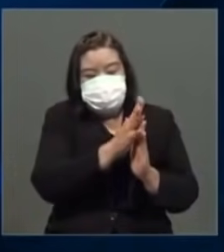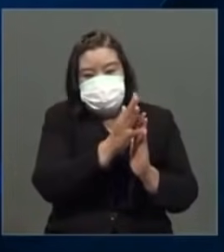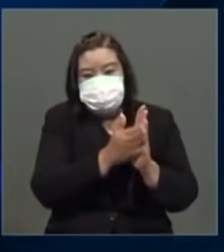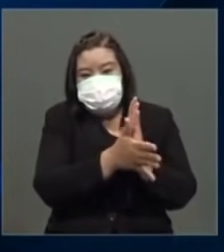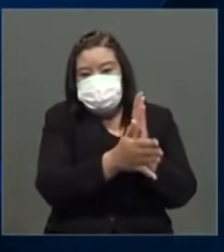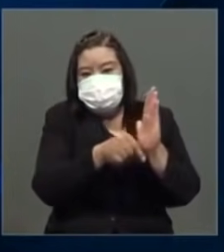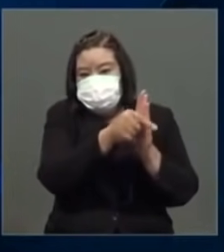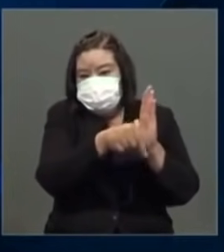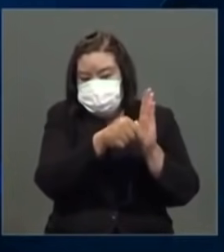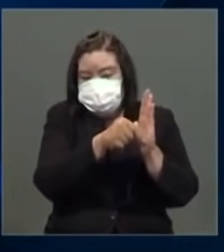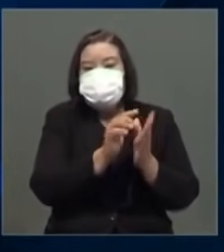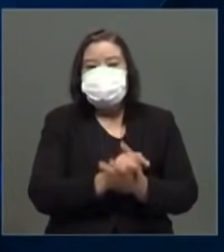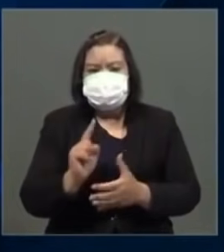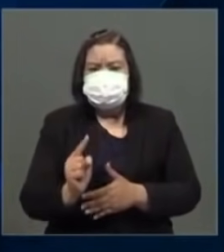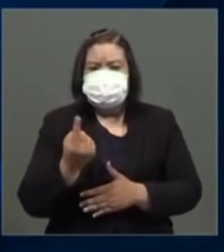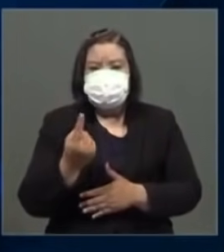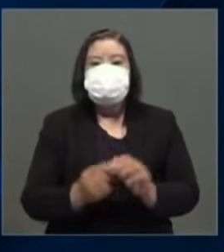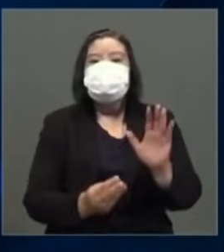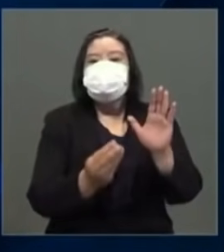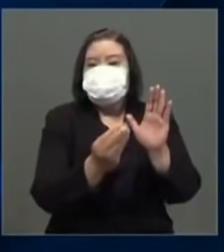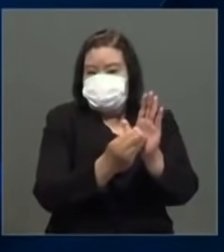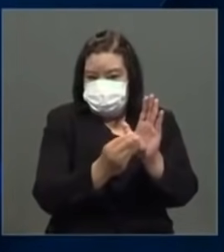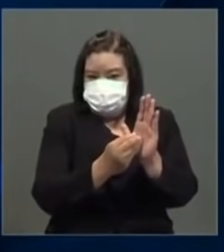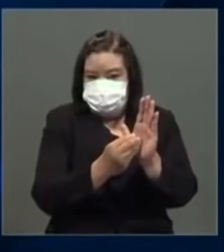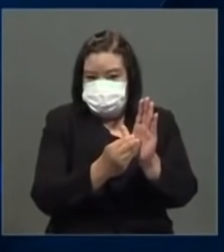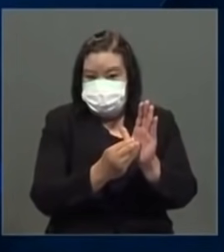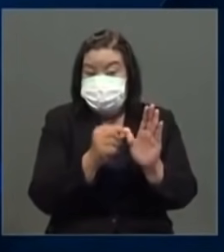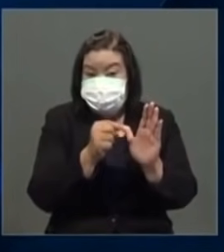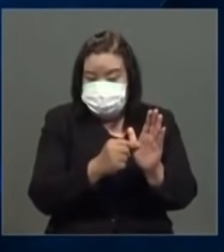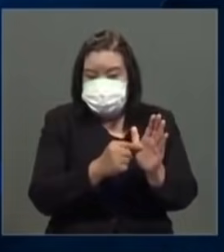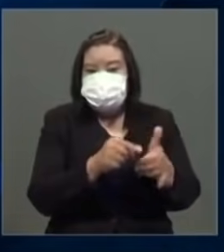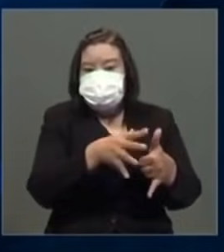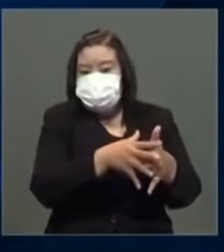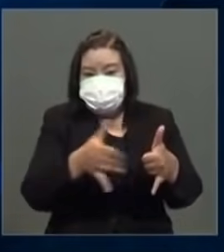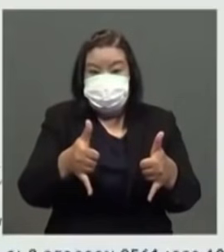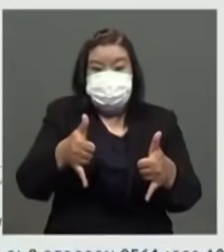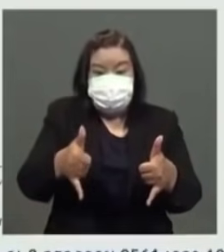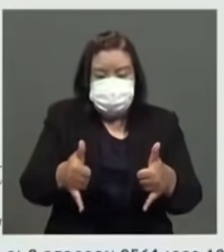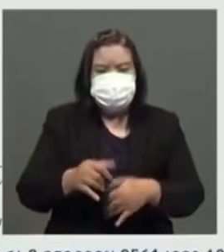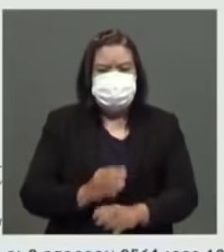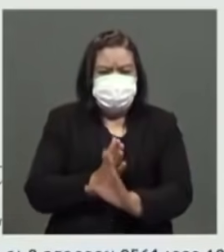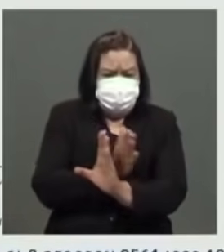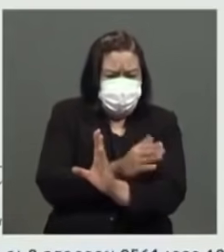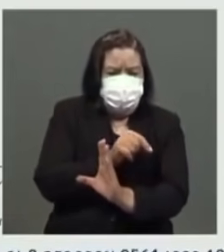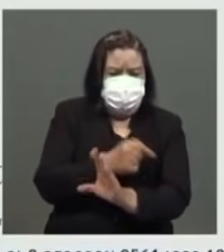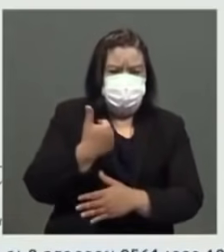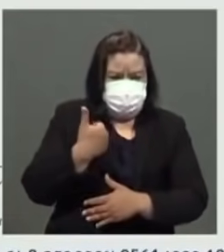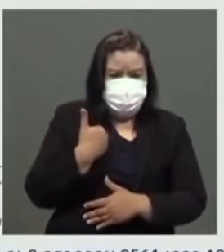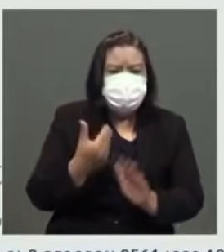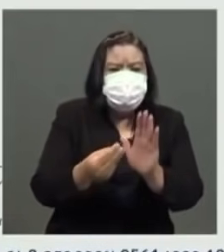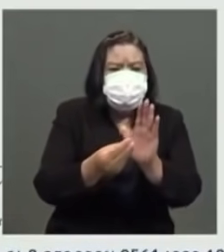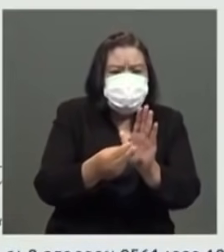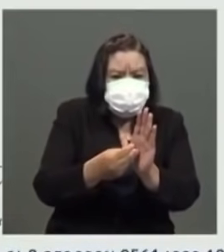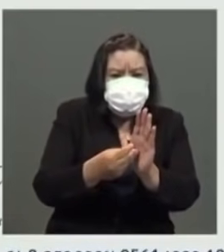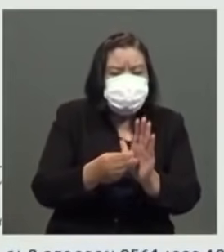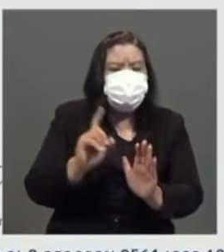ถ้าเริ่มต้นอยู่ที่ทางกรุงเทพมหานครนะครับแล้วก็อย่างที่เราเคยทราบว่าช่วงแรกๆก็จะอยู่แถวกรุงเทพมหานครแถ